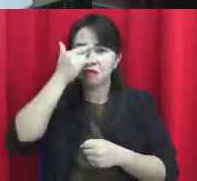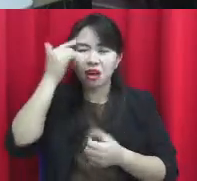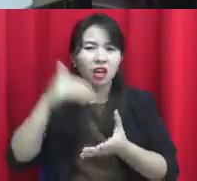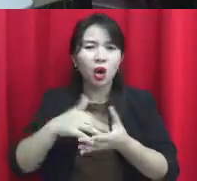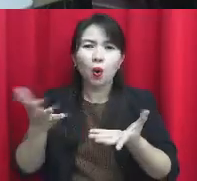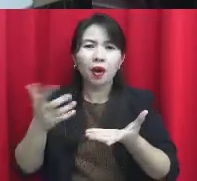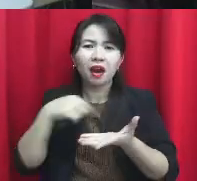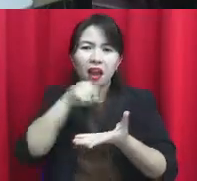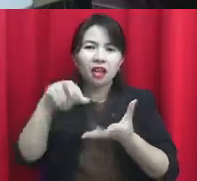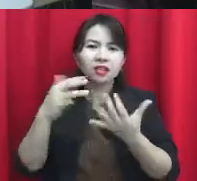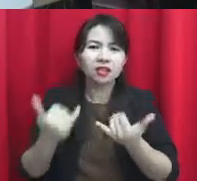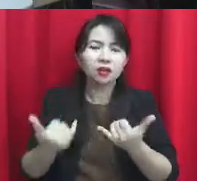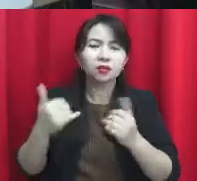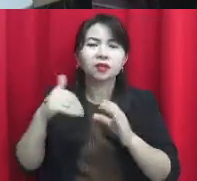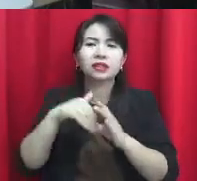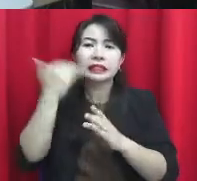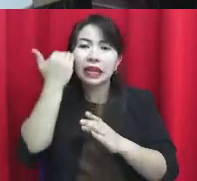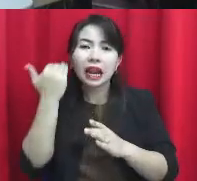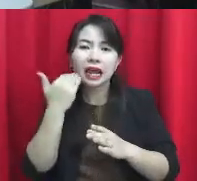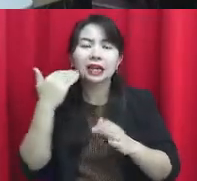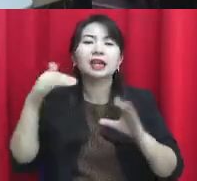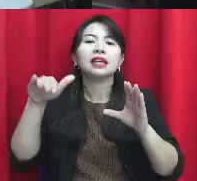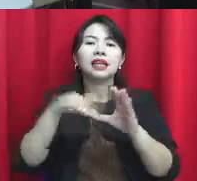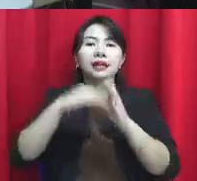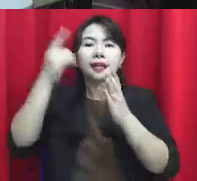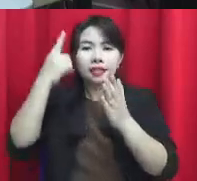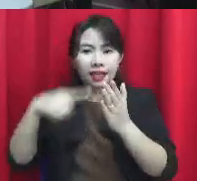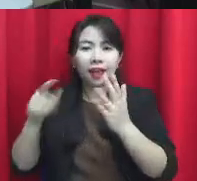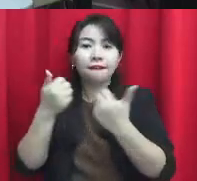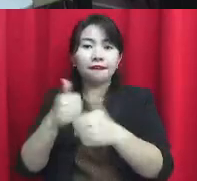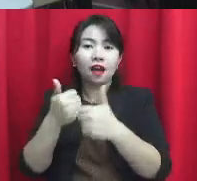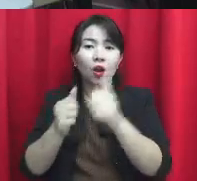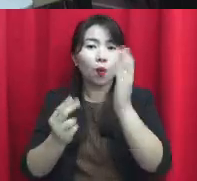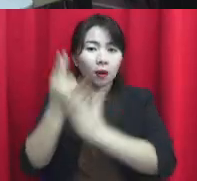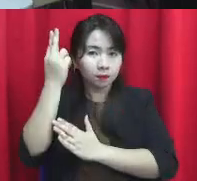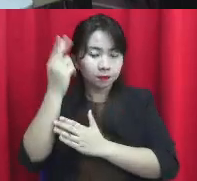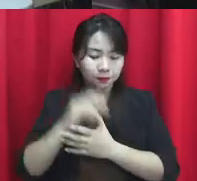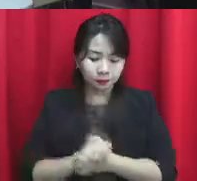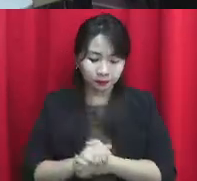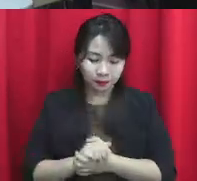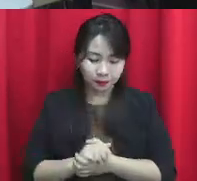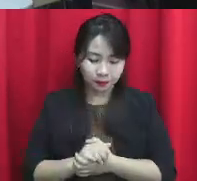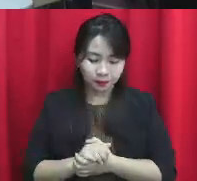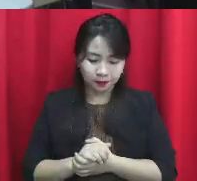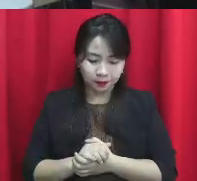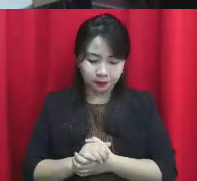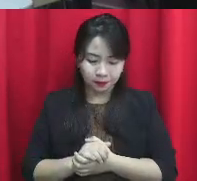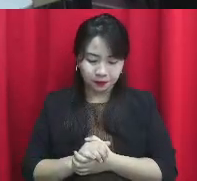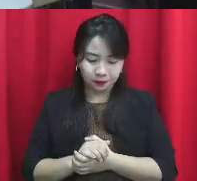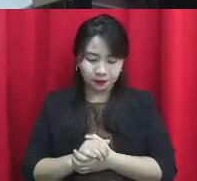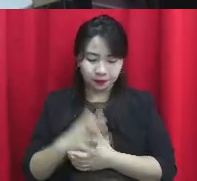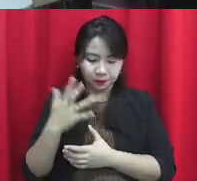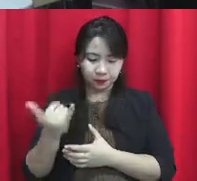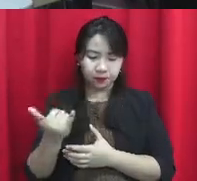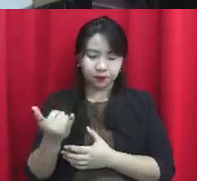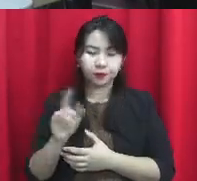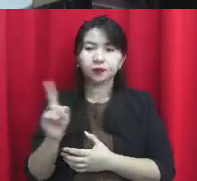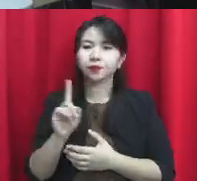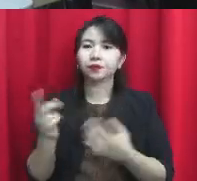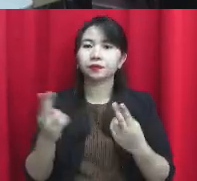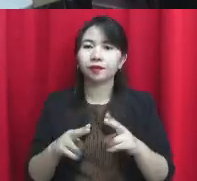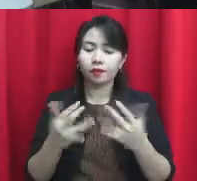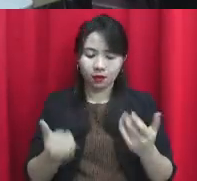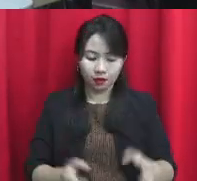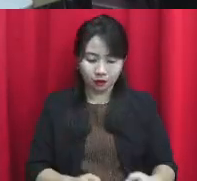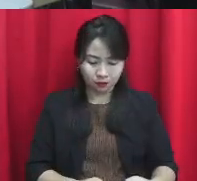lahat nagkukulang sa pagfollow up now sa panahon po kasi ngayon ito pong nangyaring balikatan Sa totoo lang napakaganda po ng